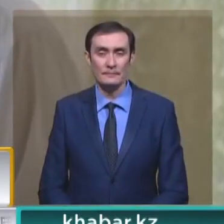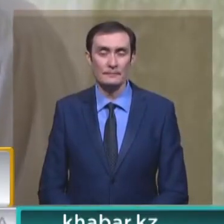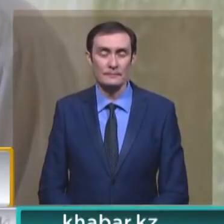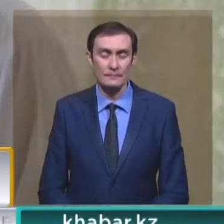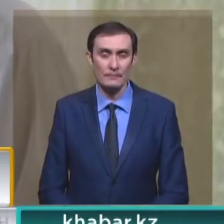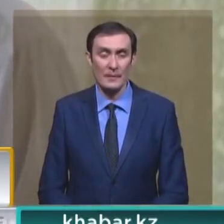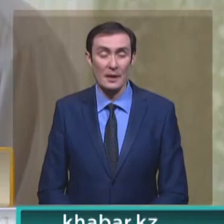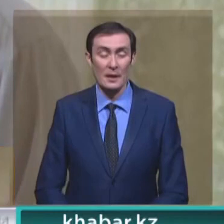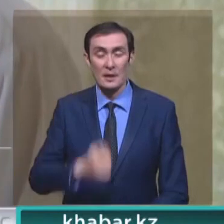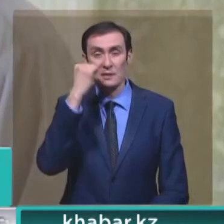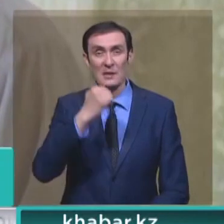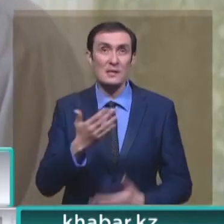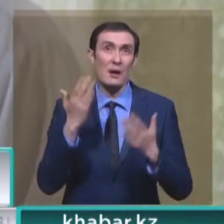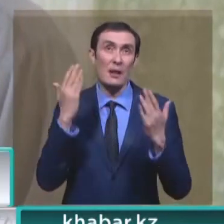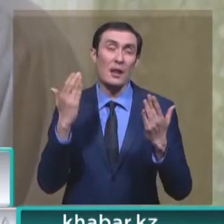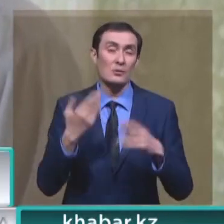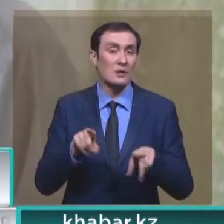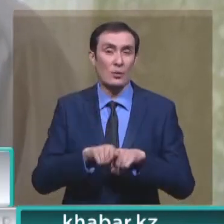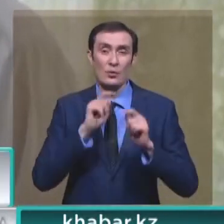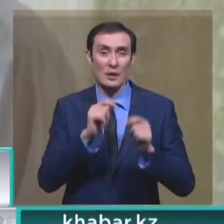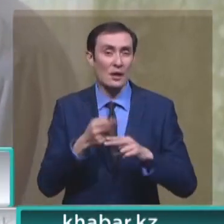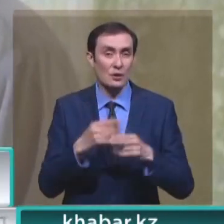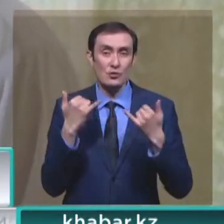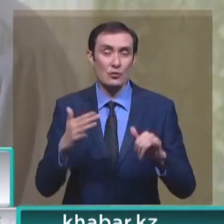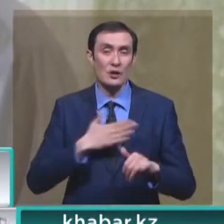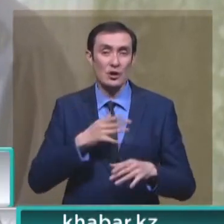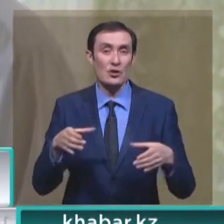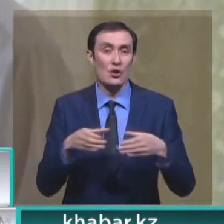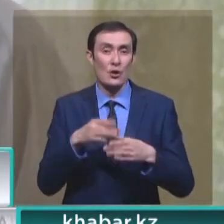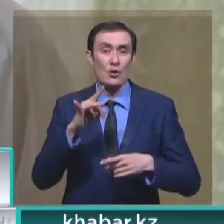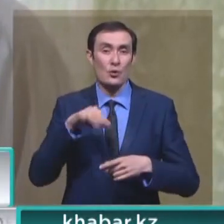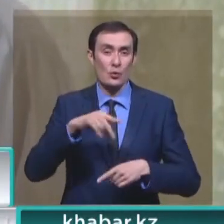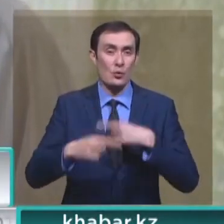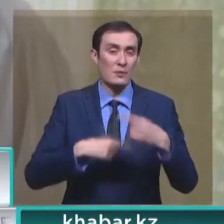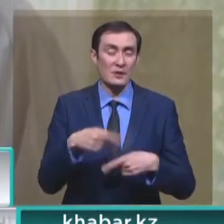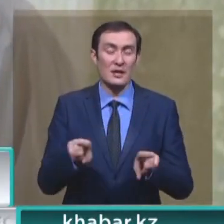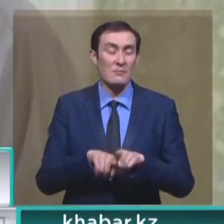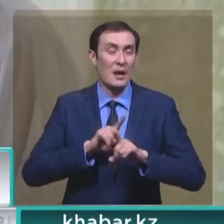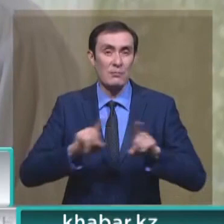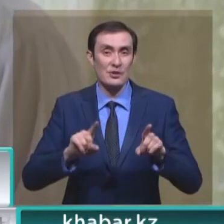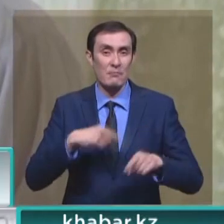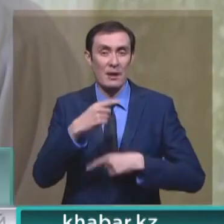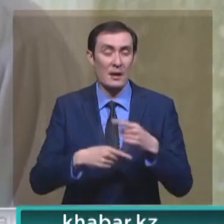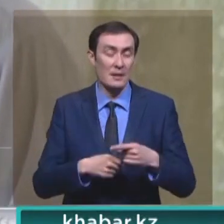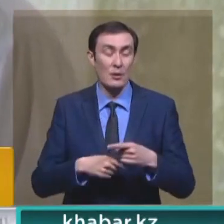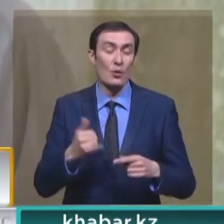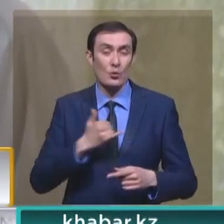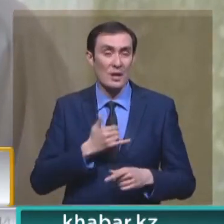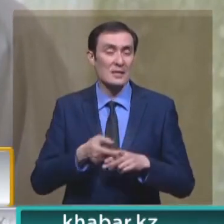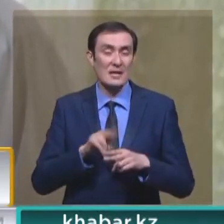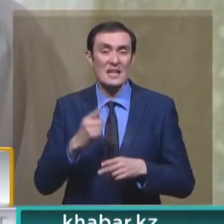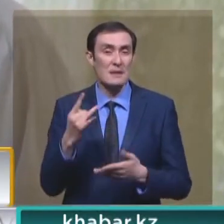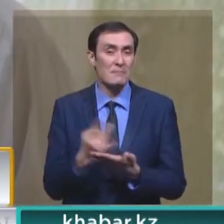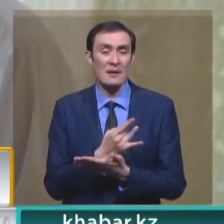спасибо всевышнему за такой дар это чудо что наш род продолжается таким необычным поколением у нас это не